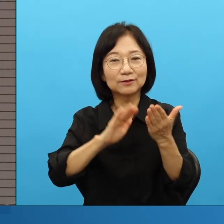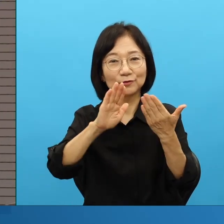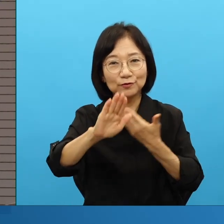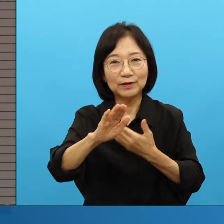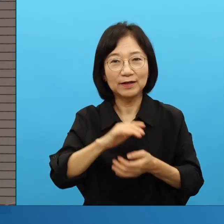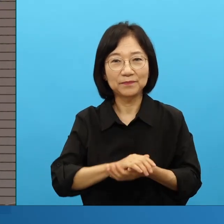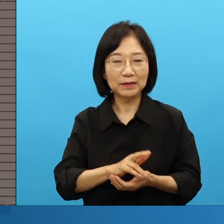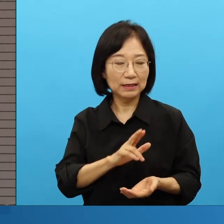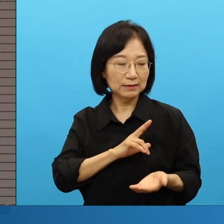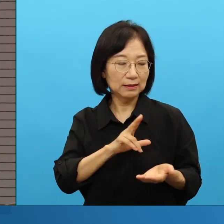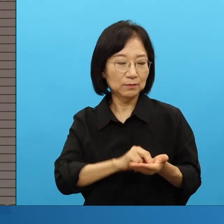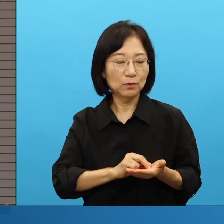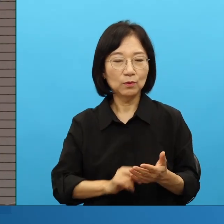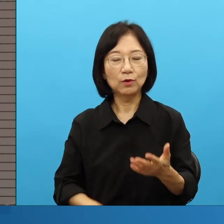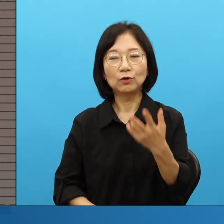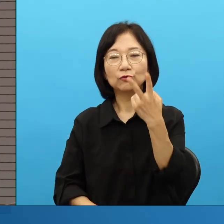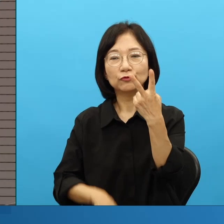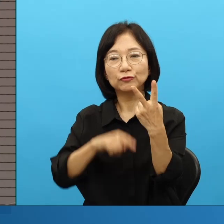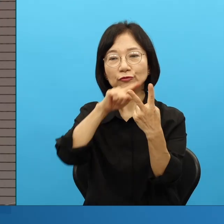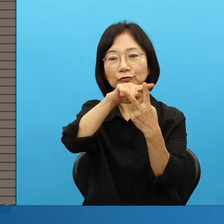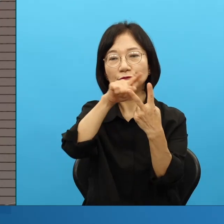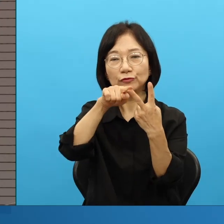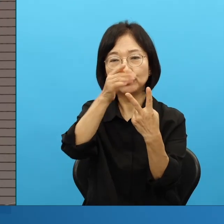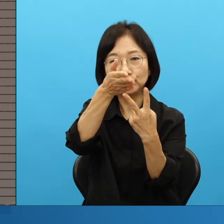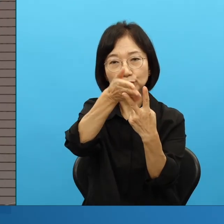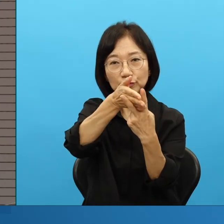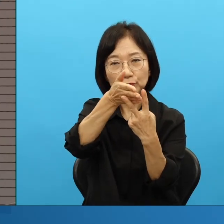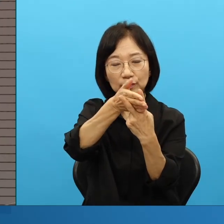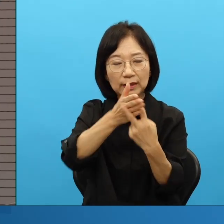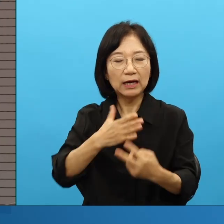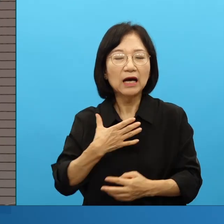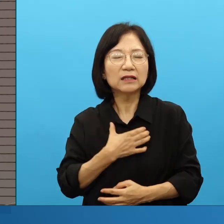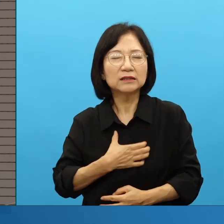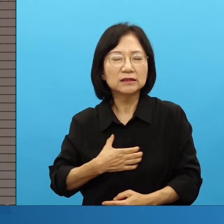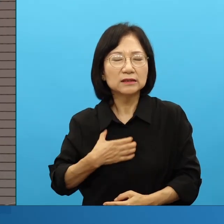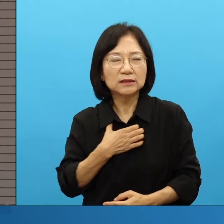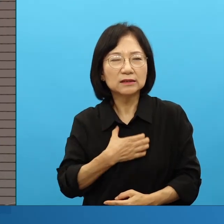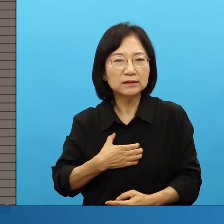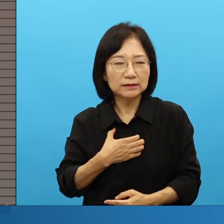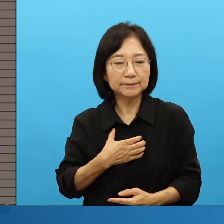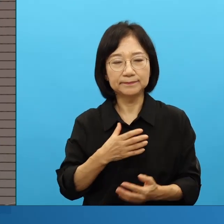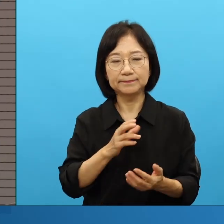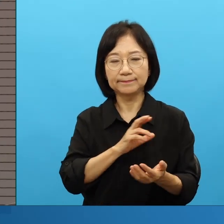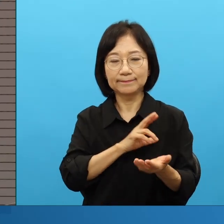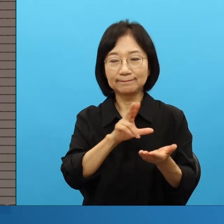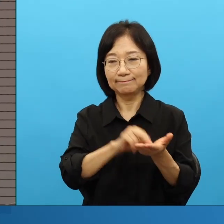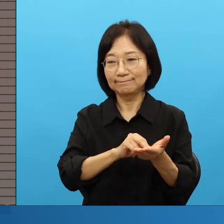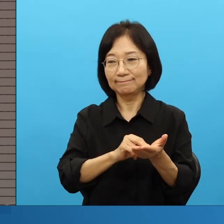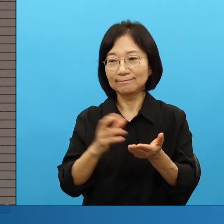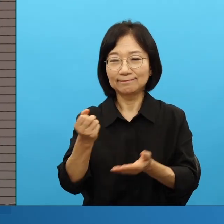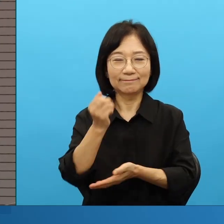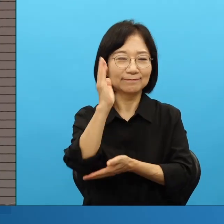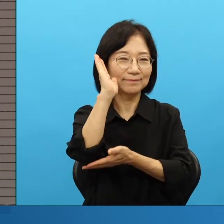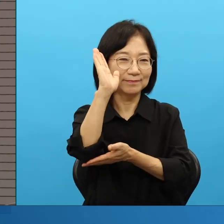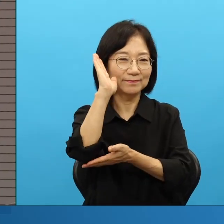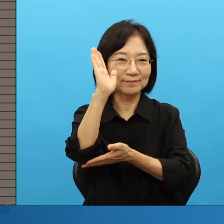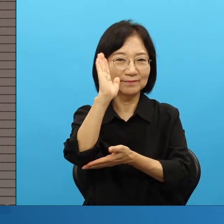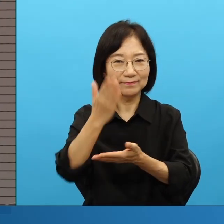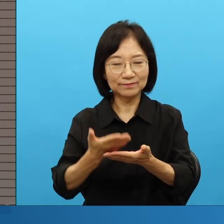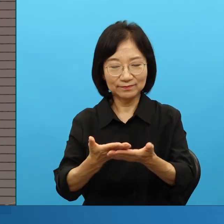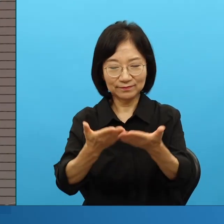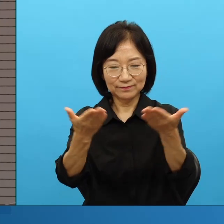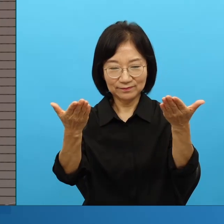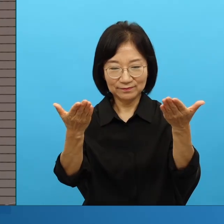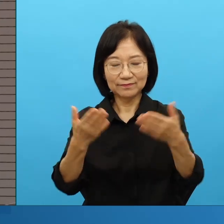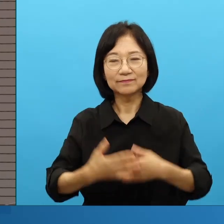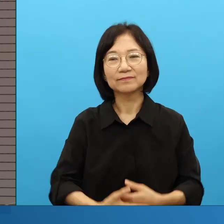종류의 근심이란 제목으로 당회장 유광수 목사님께서 말씀을 증거해 주시겠습니다. 원네스 창시반 신원 자매 시호 당회장 유광수